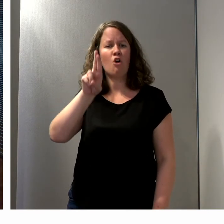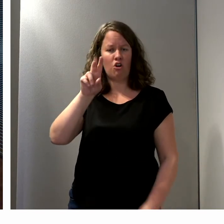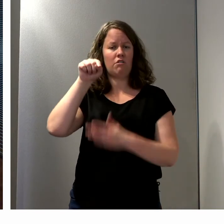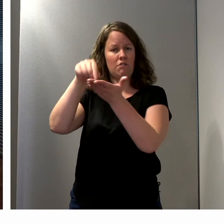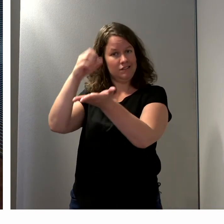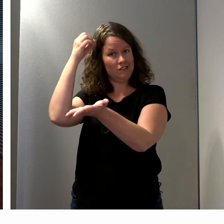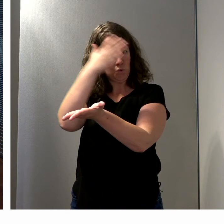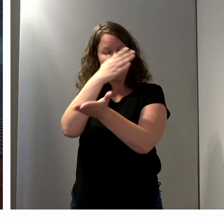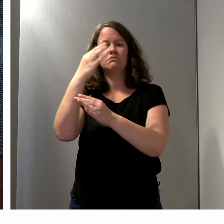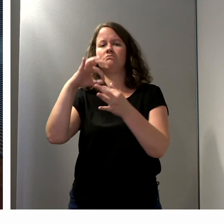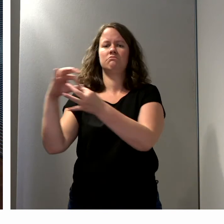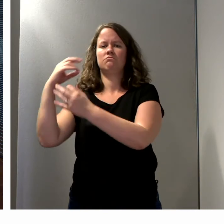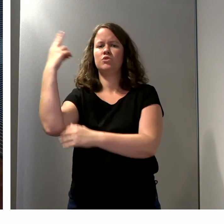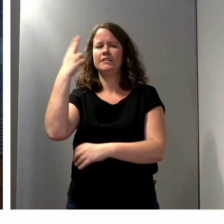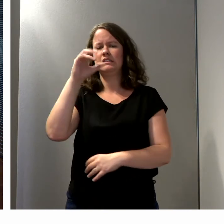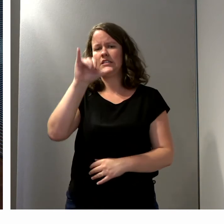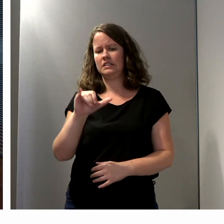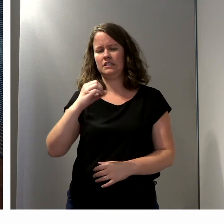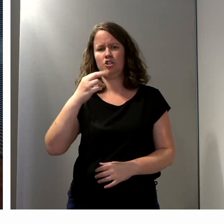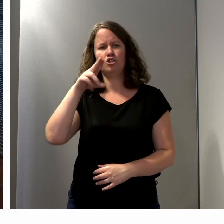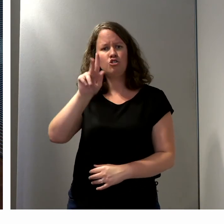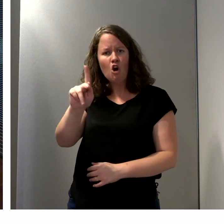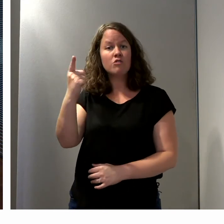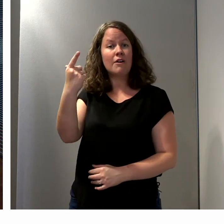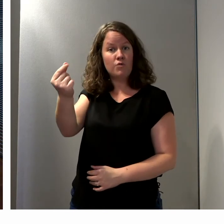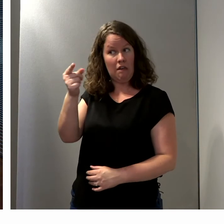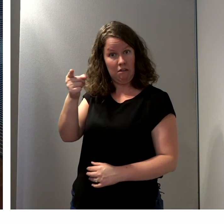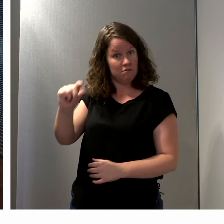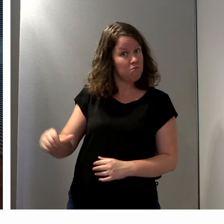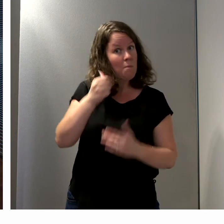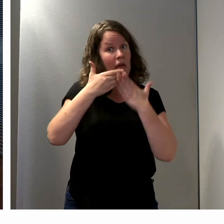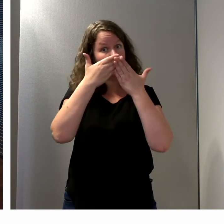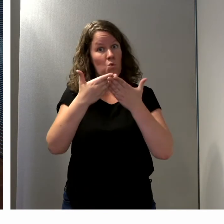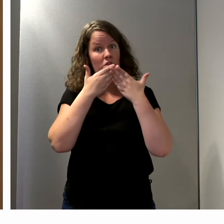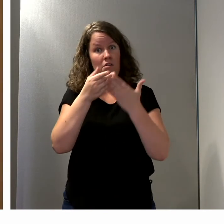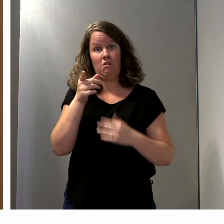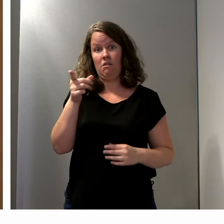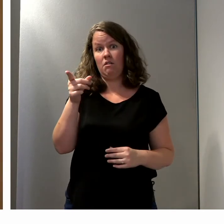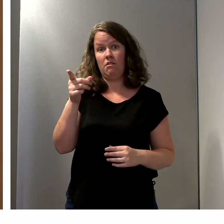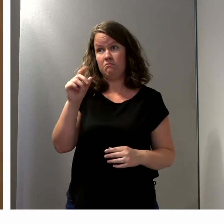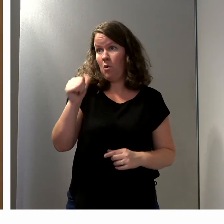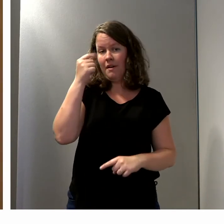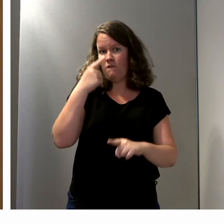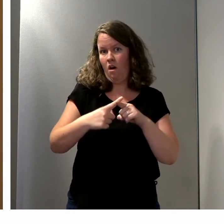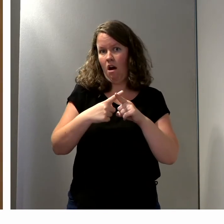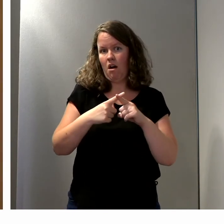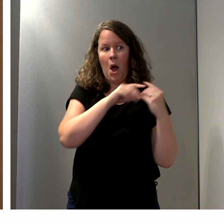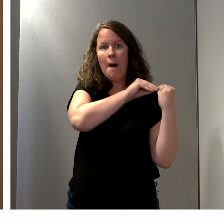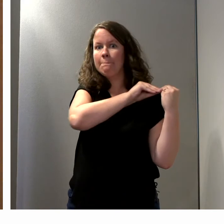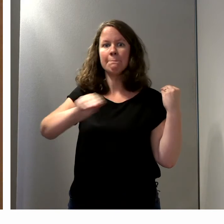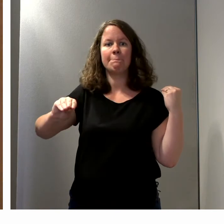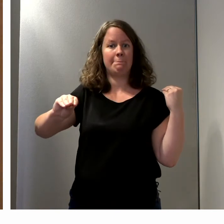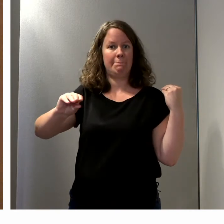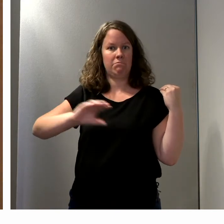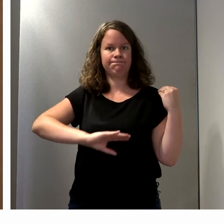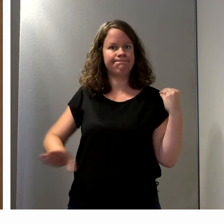de York en partenaire. Et ça a été la première fois après une